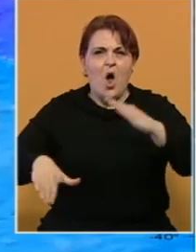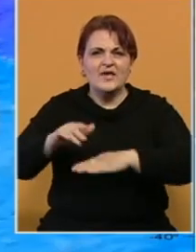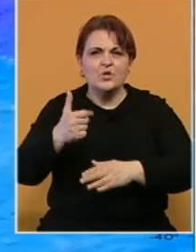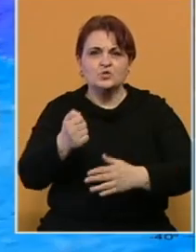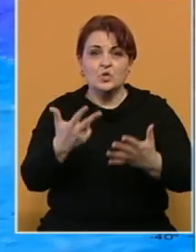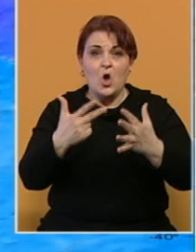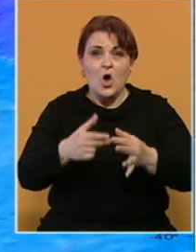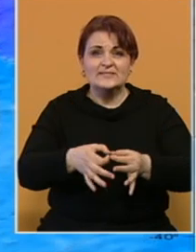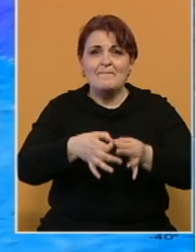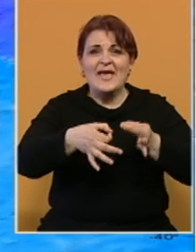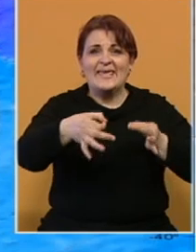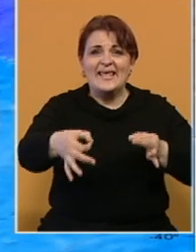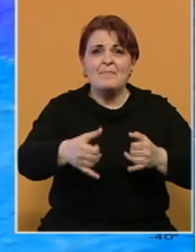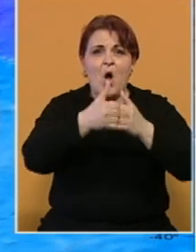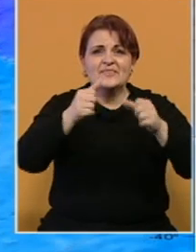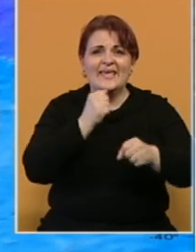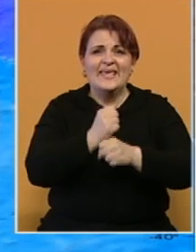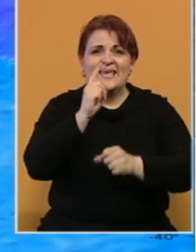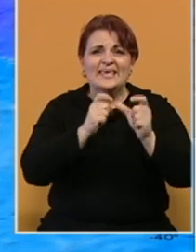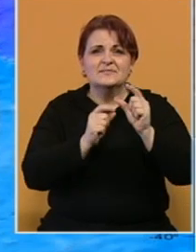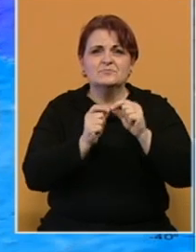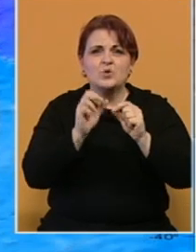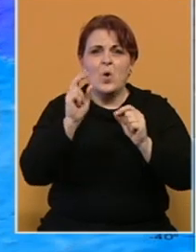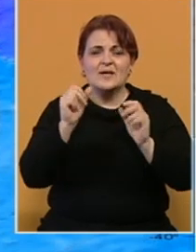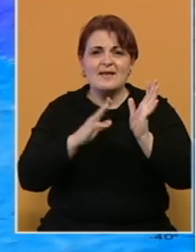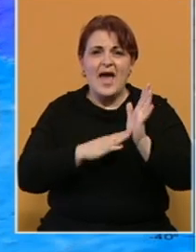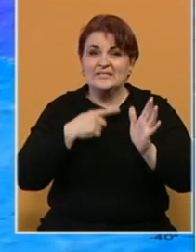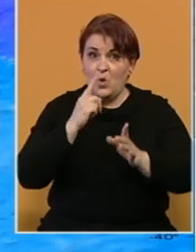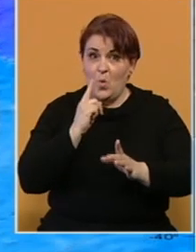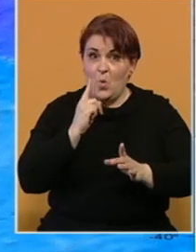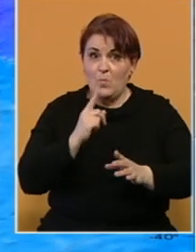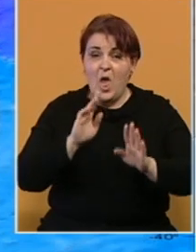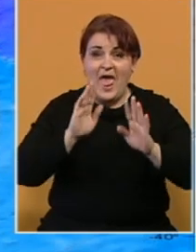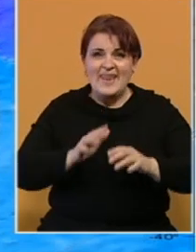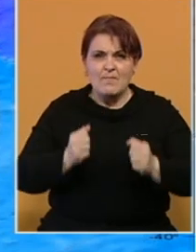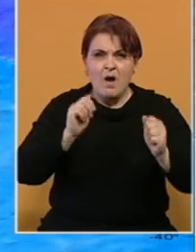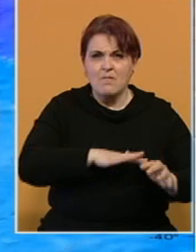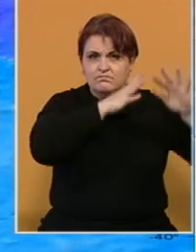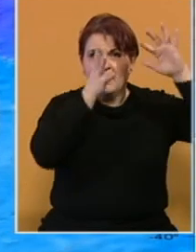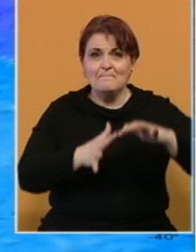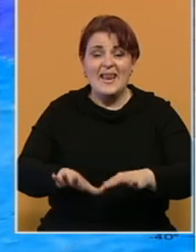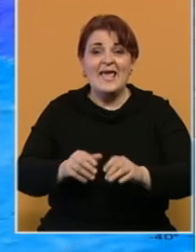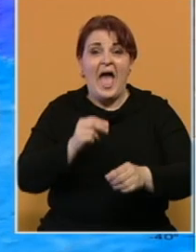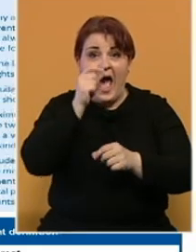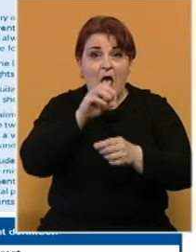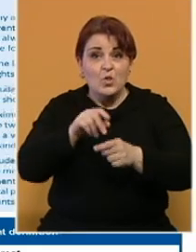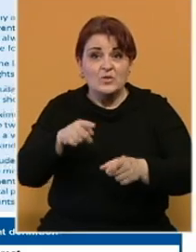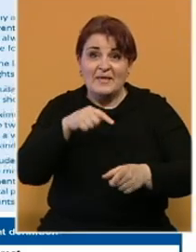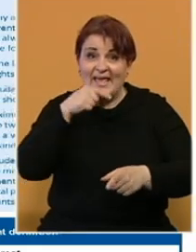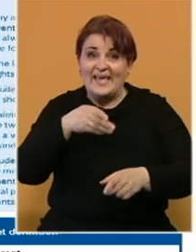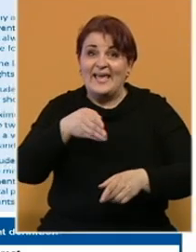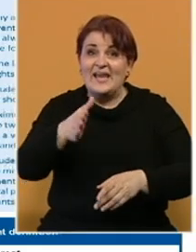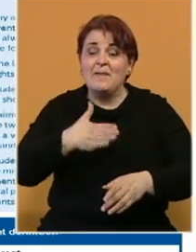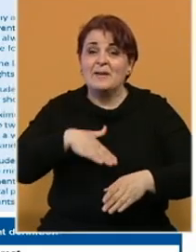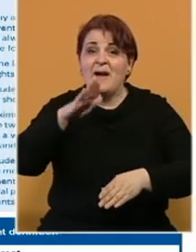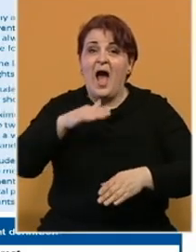okeanu 180 km od grada Gisborna. I za to je upozorenje na mogući tsunami, a stanovnicima je rečeno da